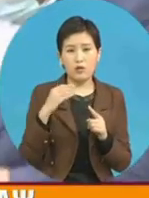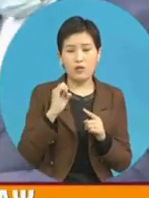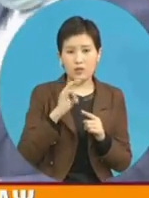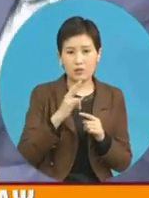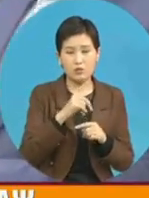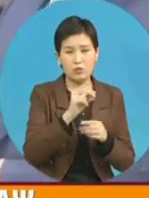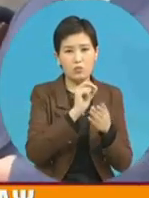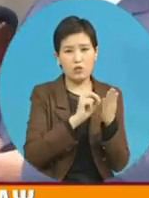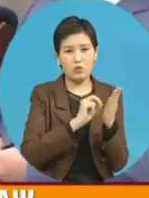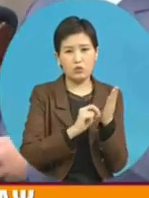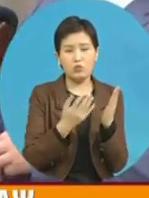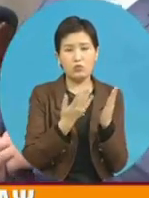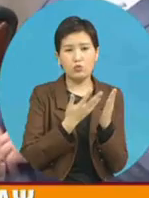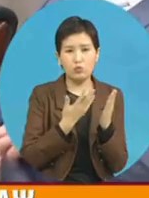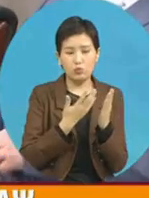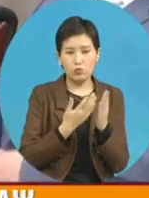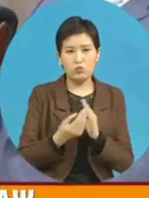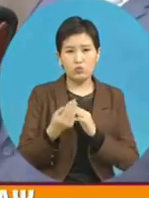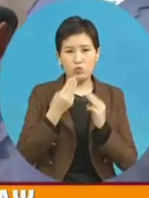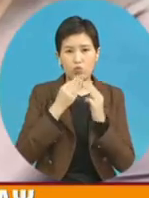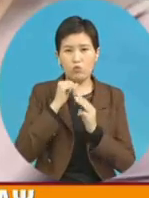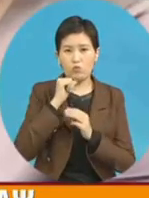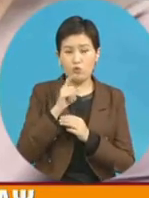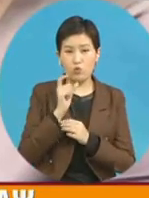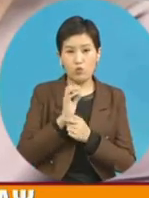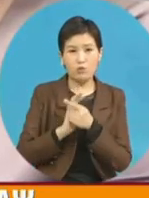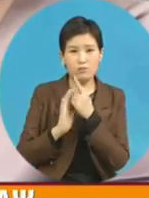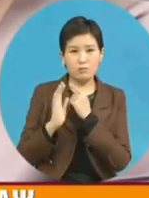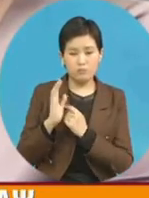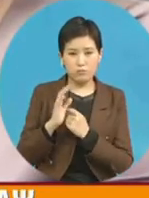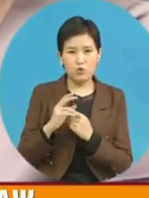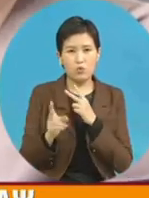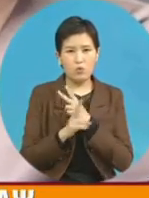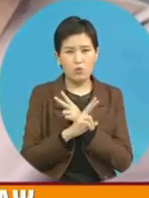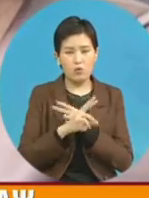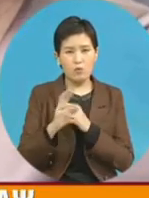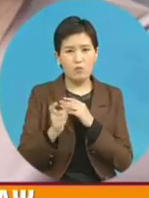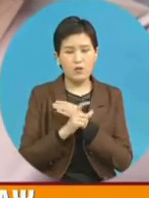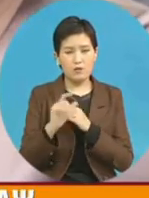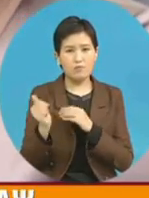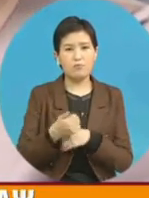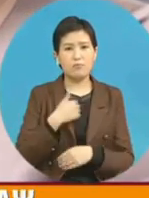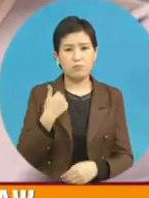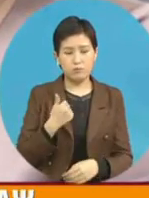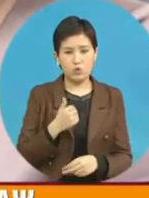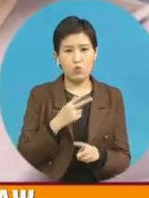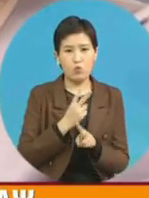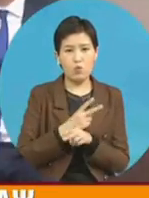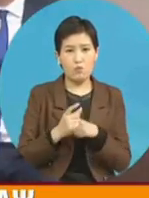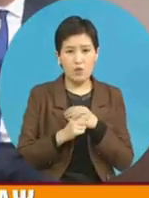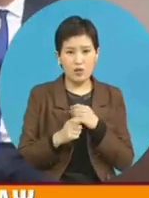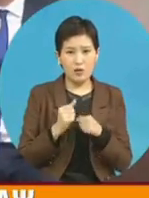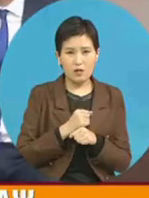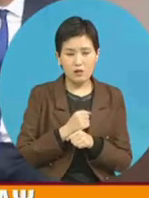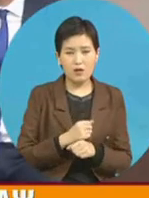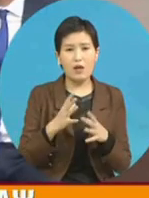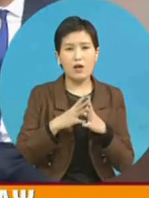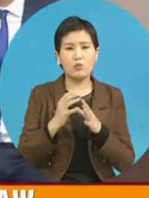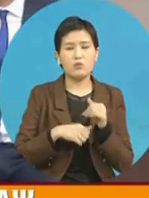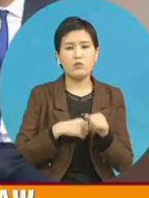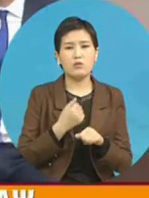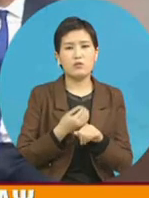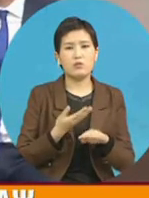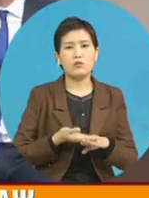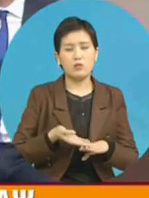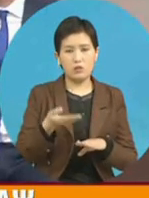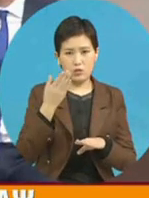эрх зөвлөл шүүхийн сахилгын орооны шүүгч бус гишүүд нь хууль зүйн өндөр мэрэгчлэлтэй эрх зүйч мэрэгчлэр 10-аас доош гүйжил ажилласан төрийн